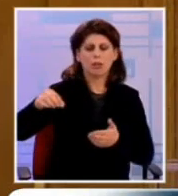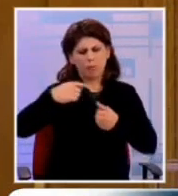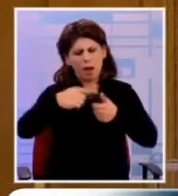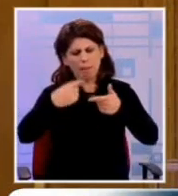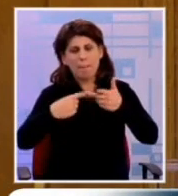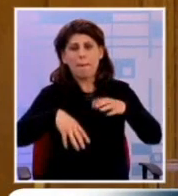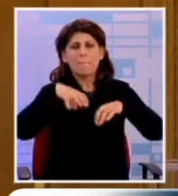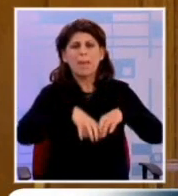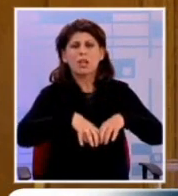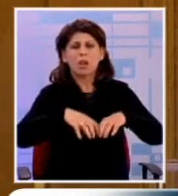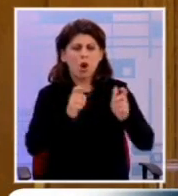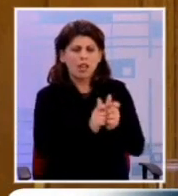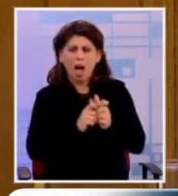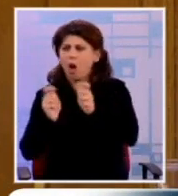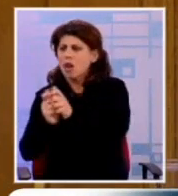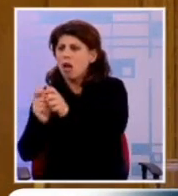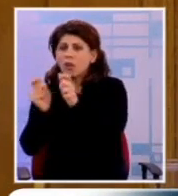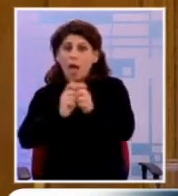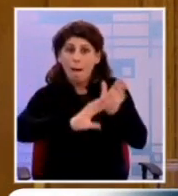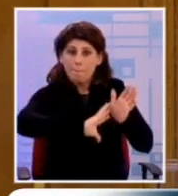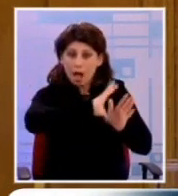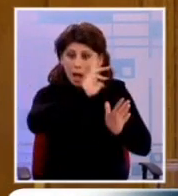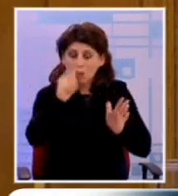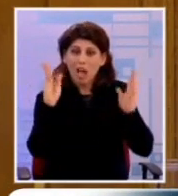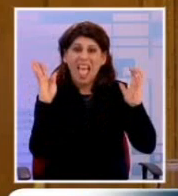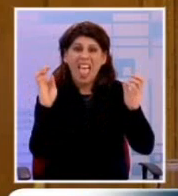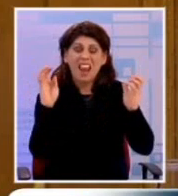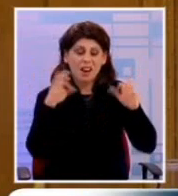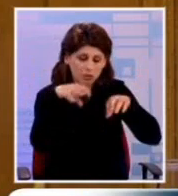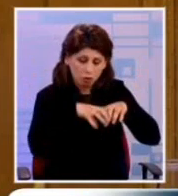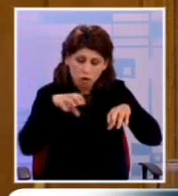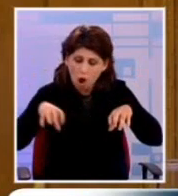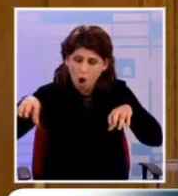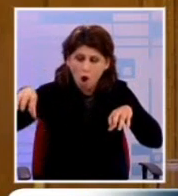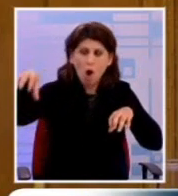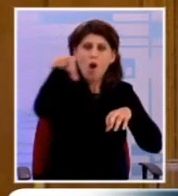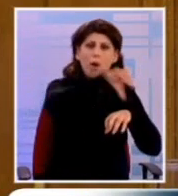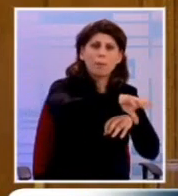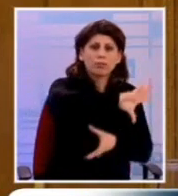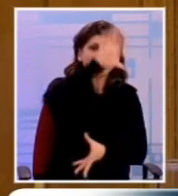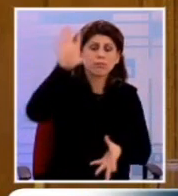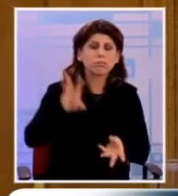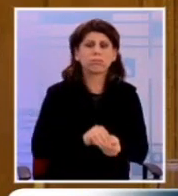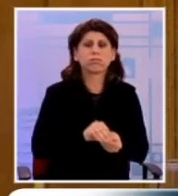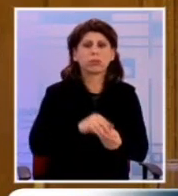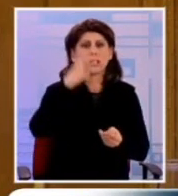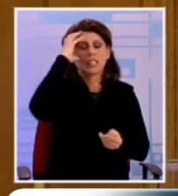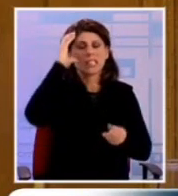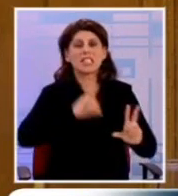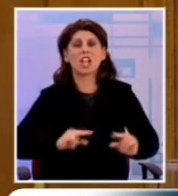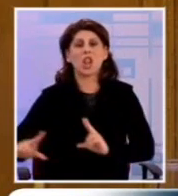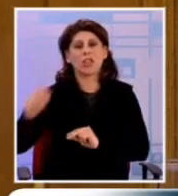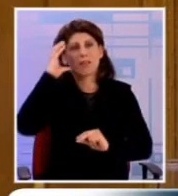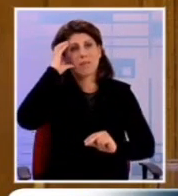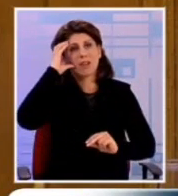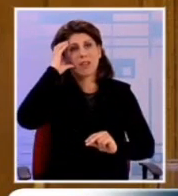και μέχρι στιγμής 90 μαρτυρικοί τόποι συνθέτουν το ολοκαύτωμα της συλλογικής μας μνήμης.